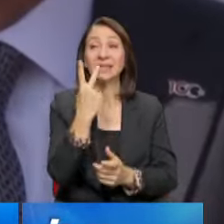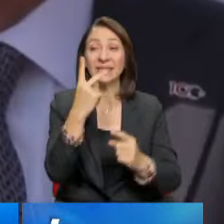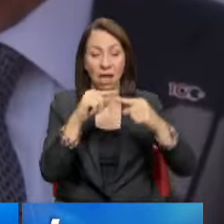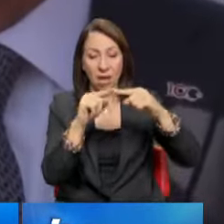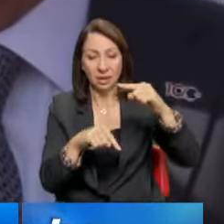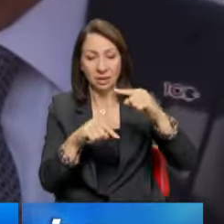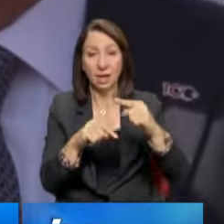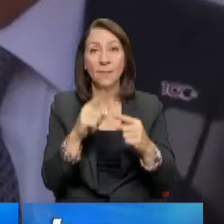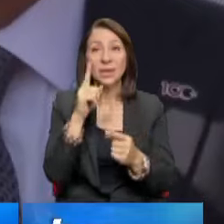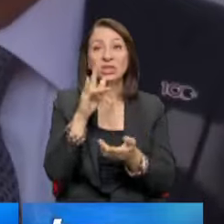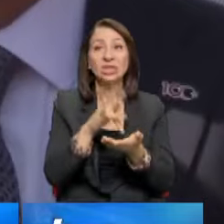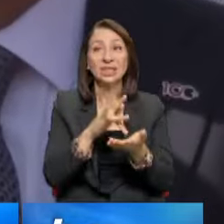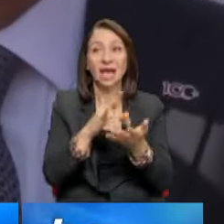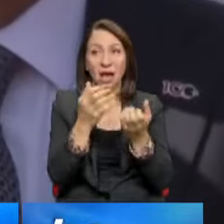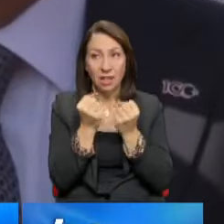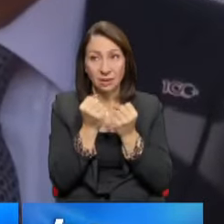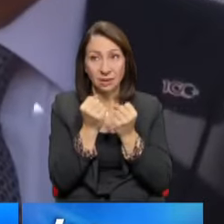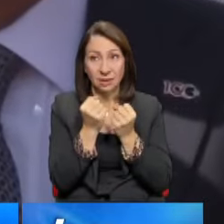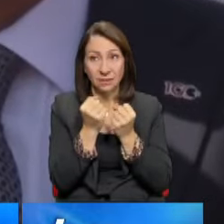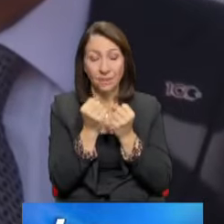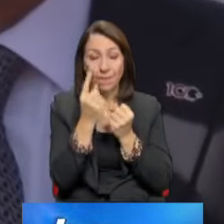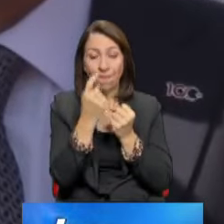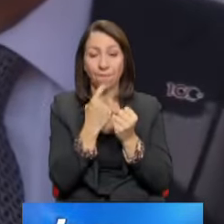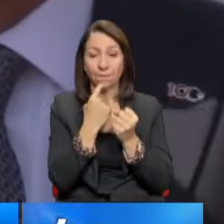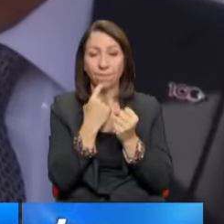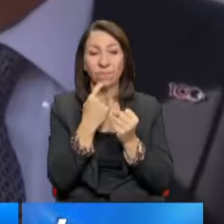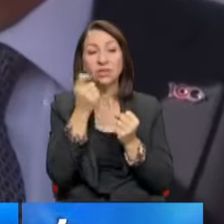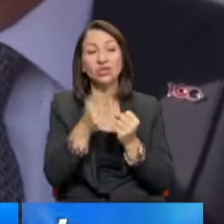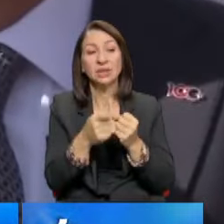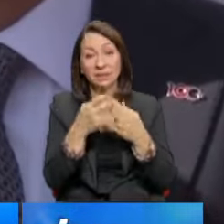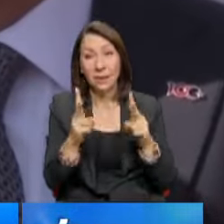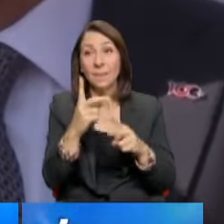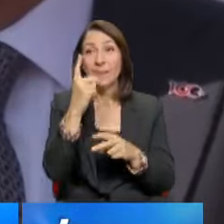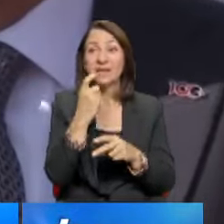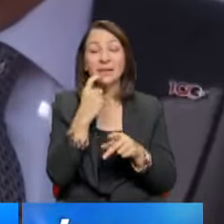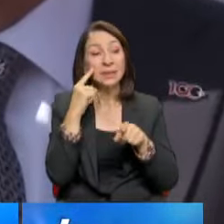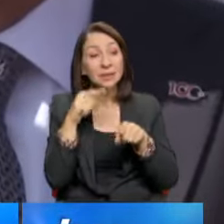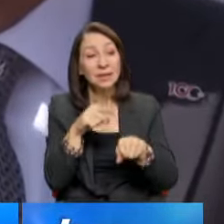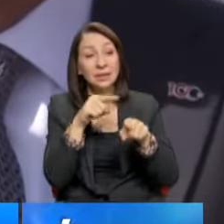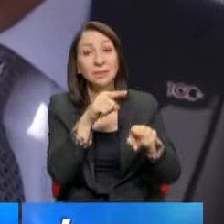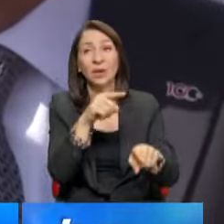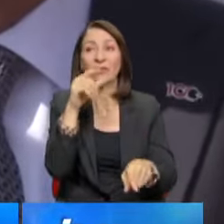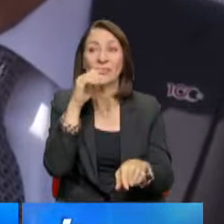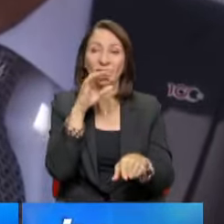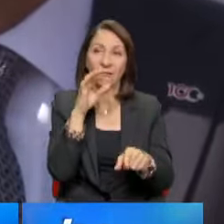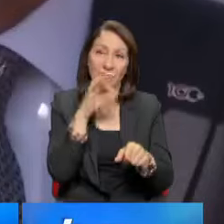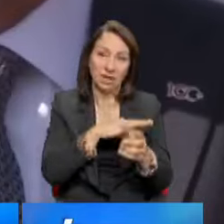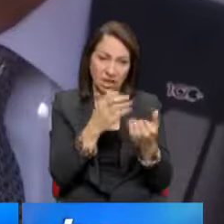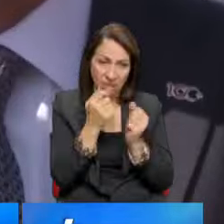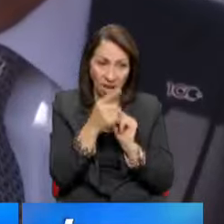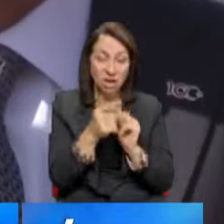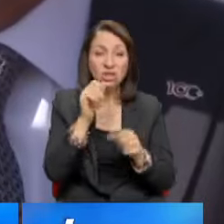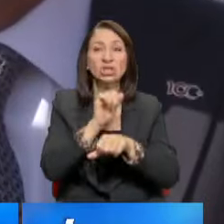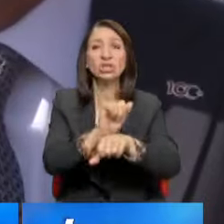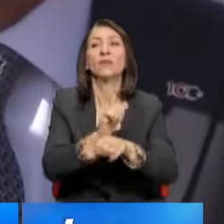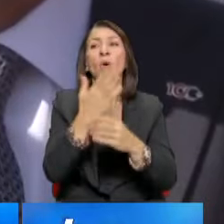altında bir ceza alan 1 yıl koşullu salıverme, 1 yılda denetimli serbestlikten yararlandığında